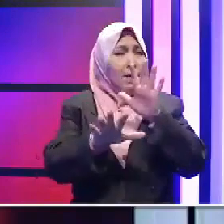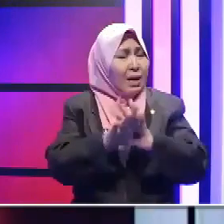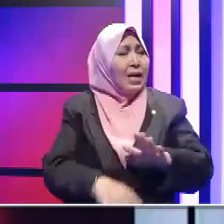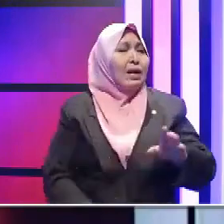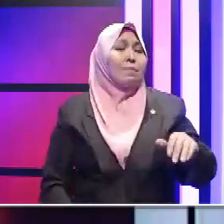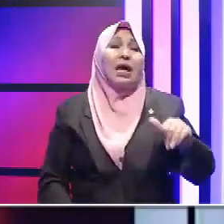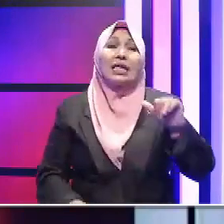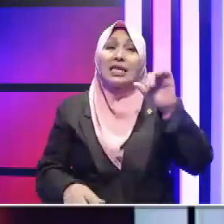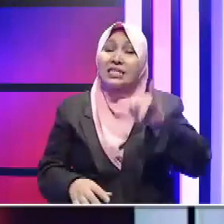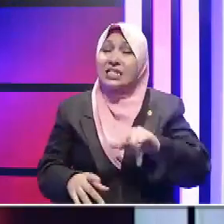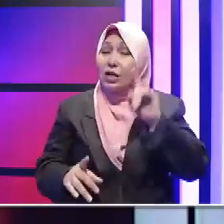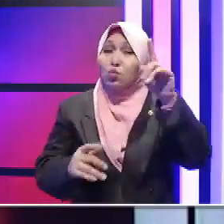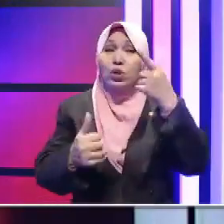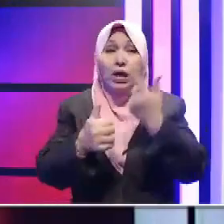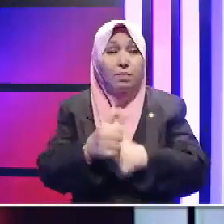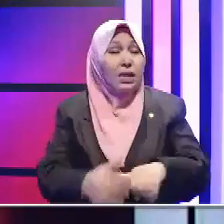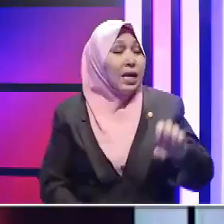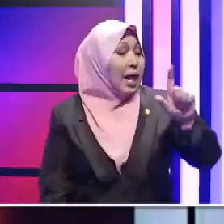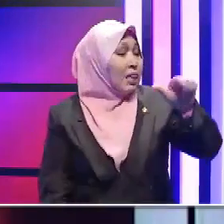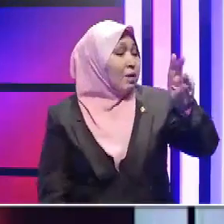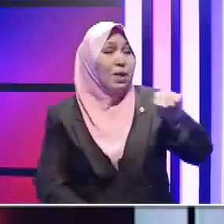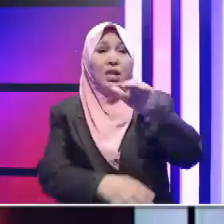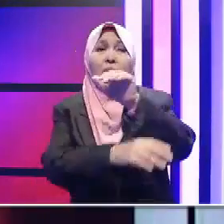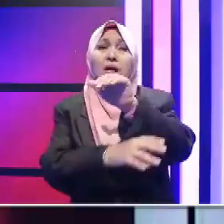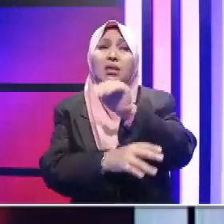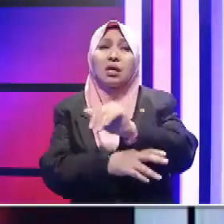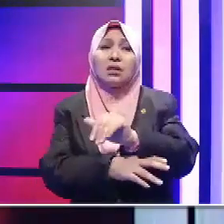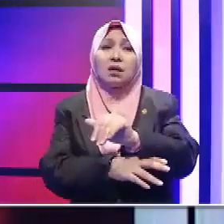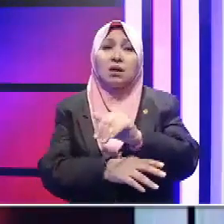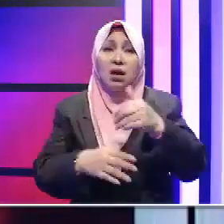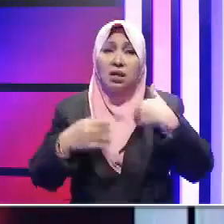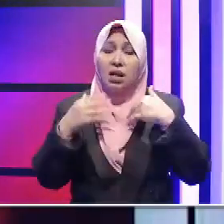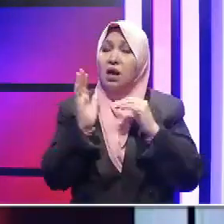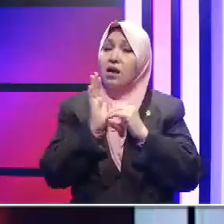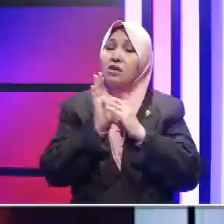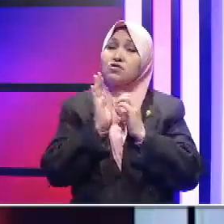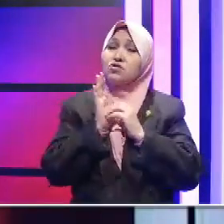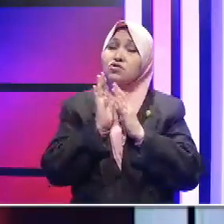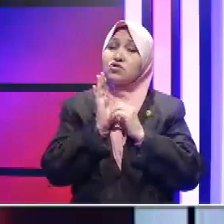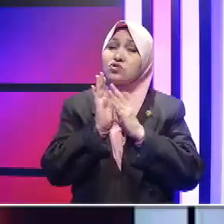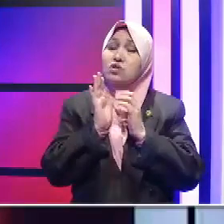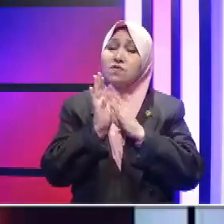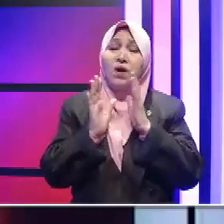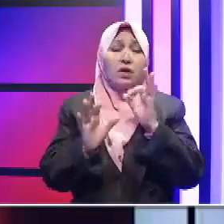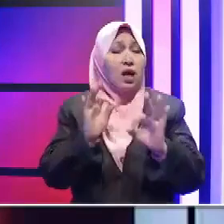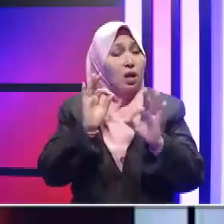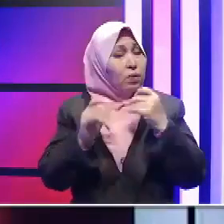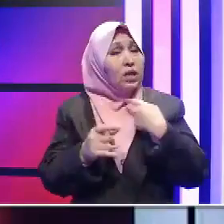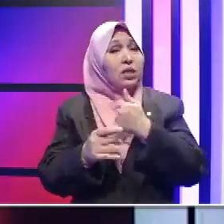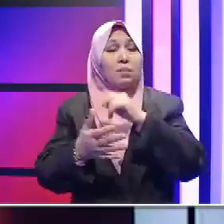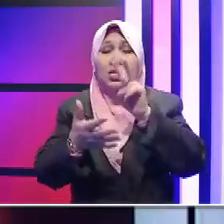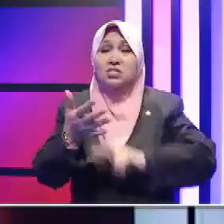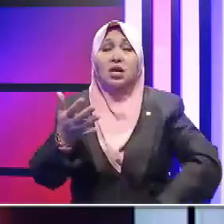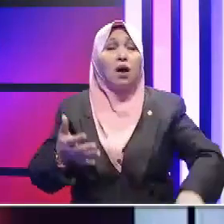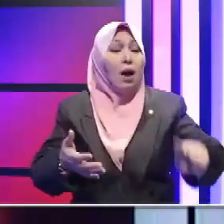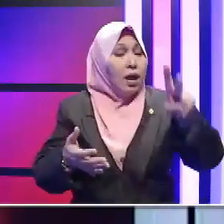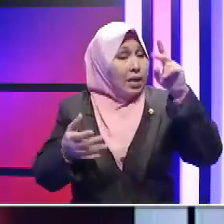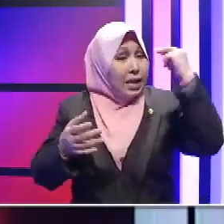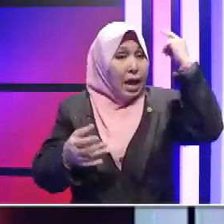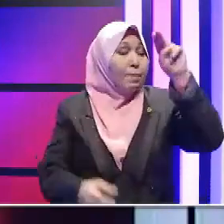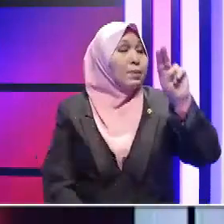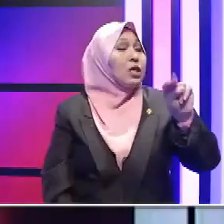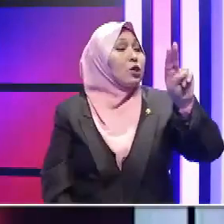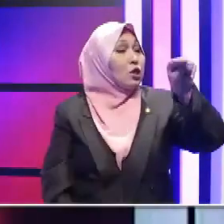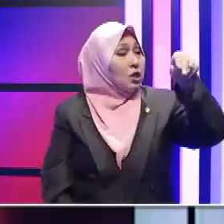yang salah satu elemen yang didakwahkan nya Ana istighfar dan kalau kita baca di bawah tuh Nabi Nuh kecil fakultus